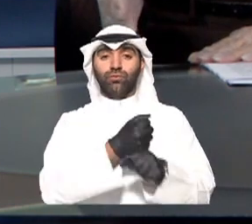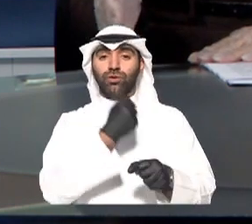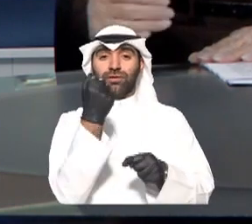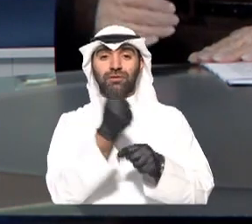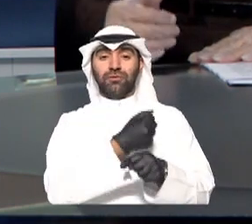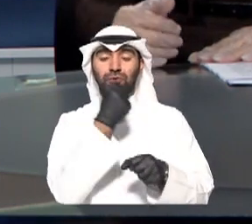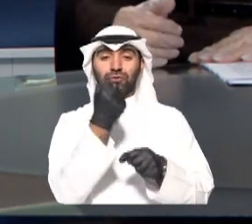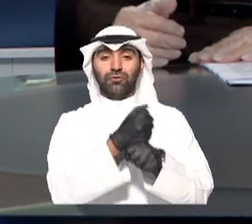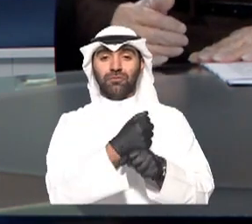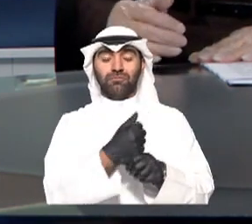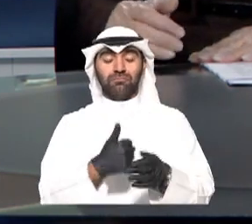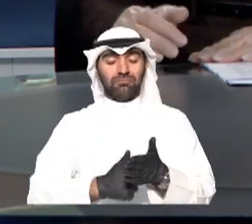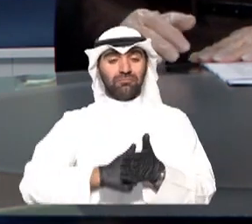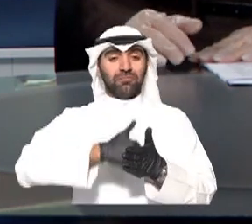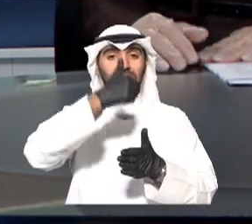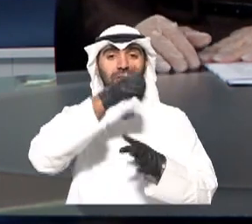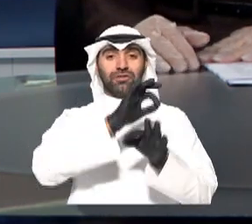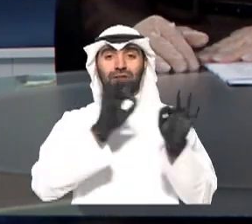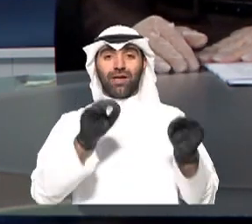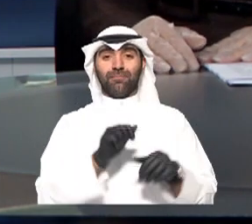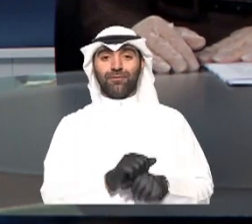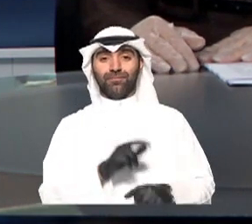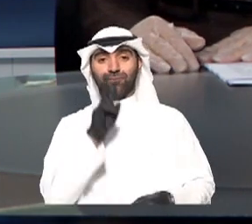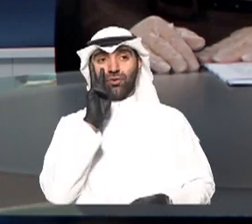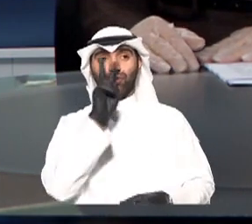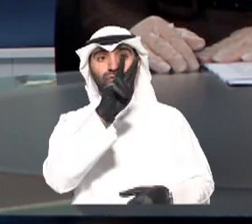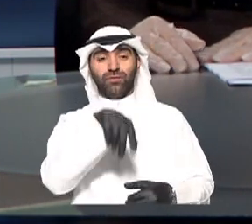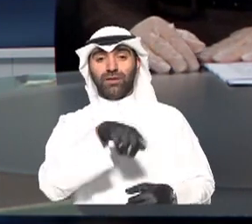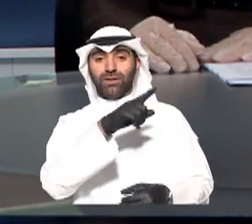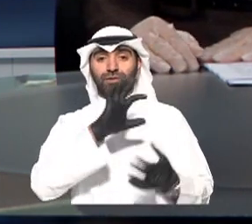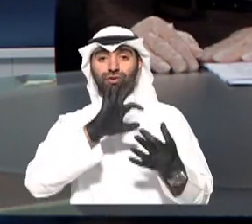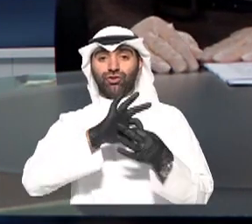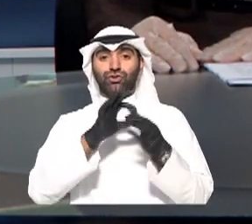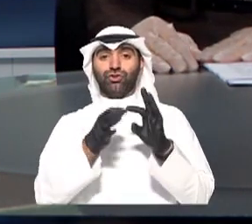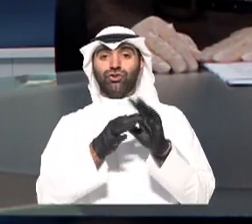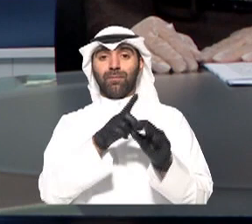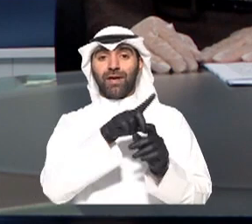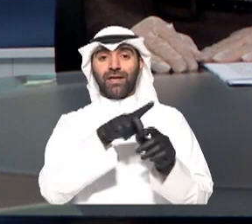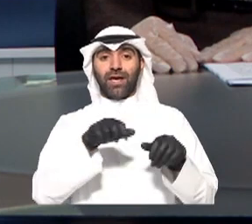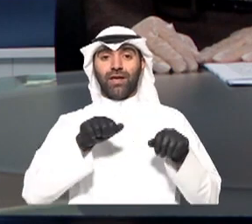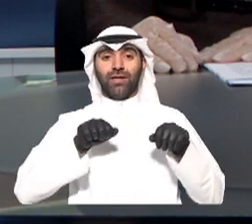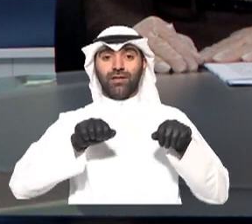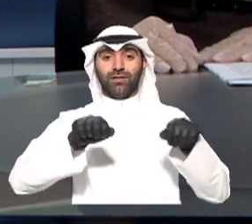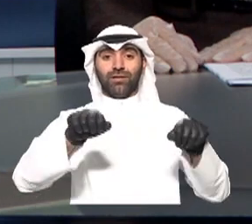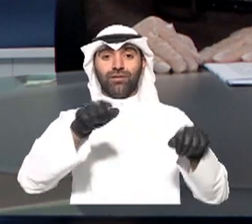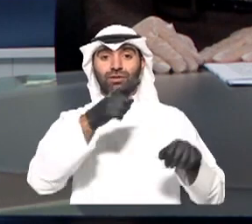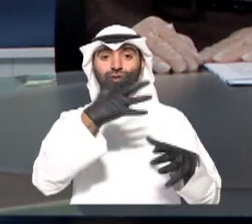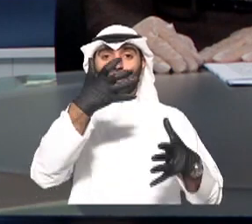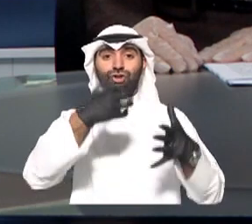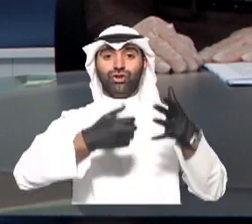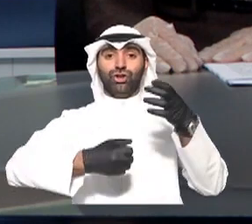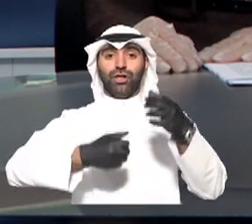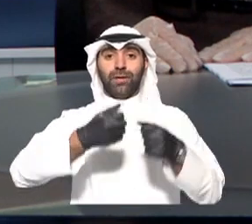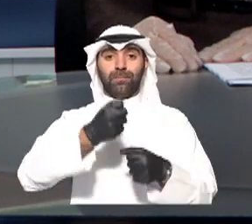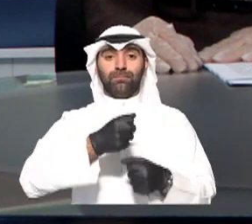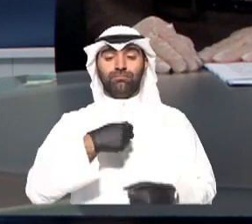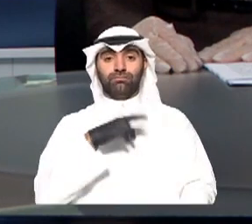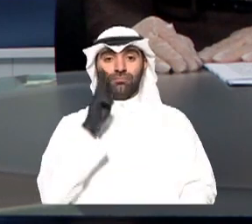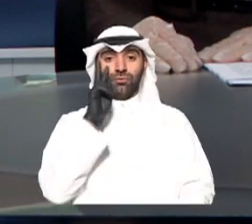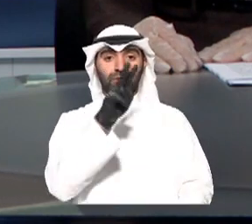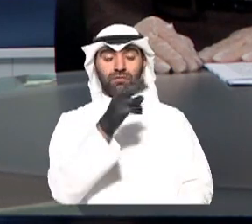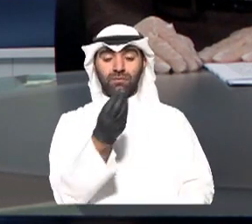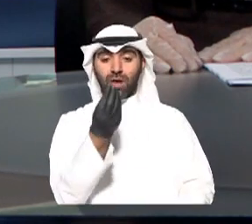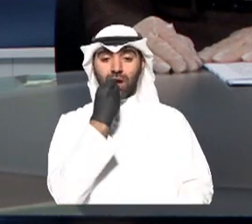المجتمع المدني. محمد، جمعية جليب الشيوخ في الجانب الآخر استطاعت تلبية احتياجات قاطني المنطقة من المواد